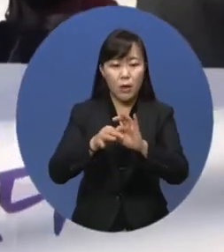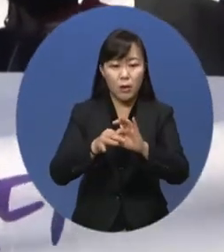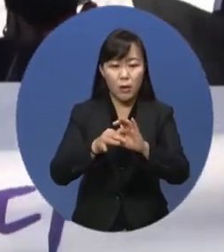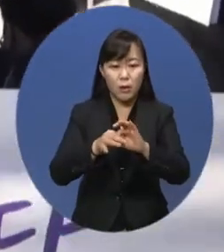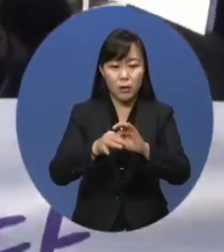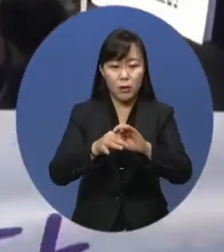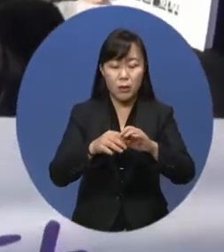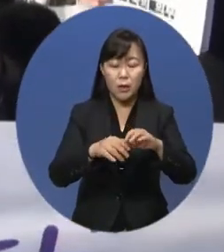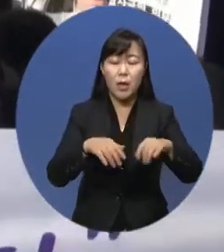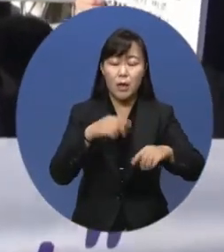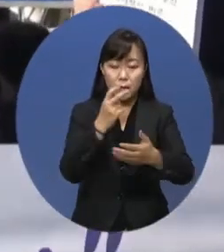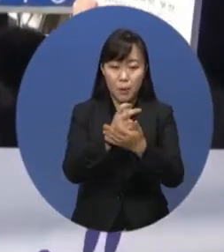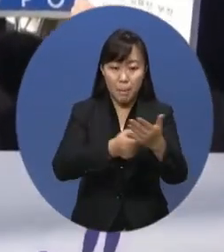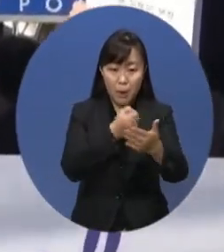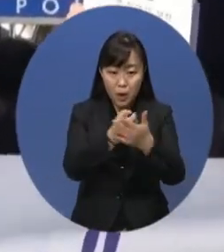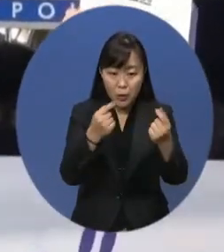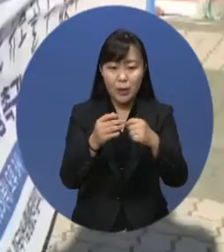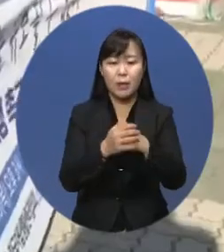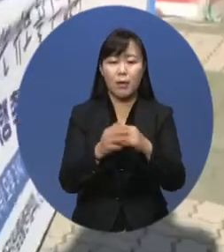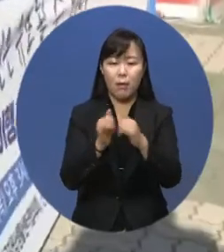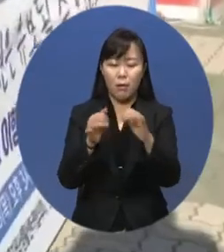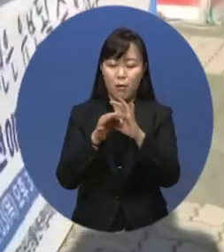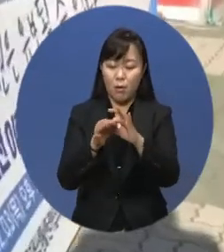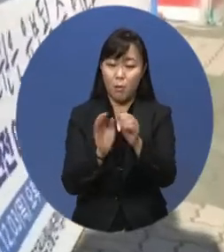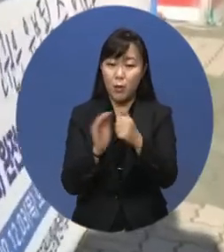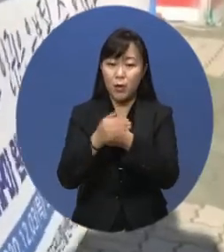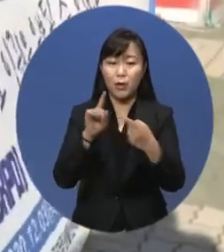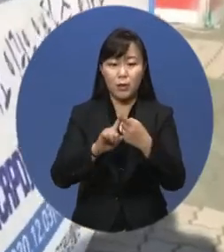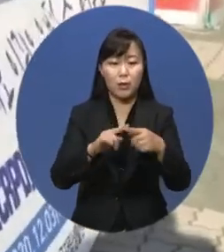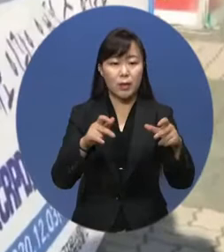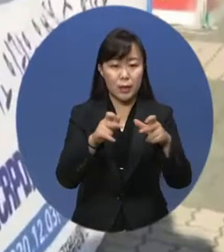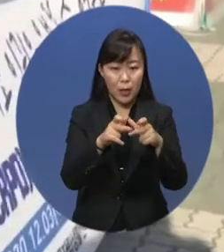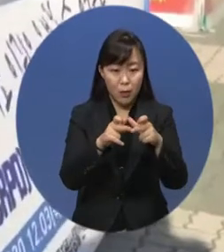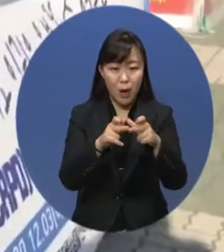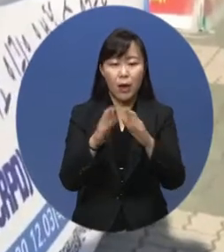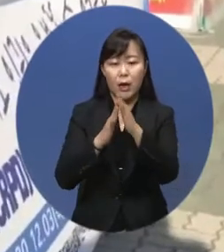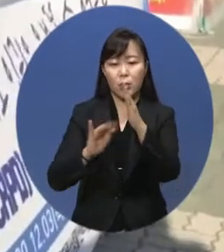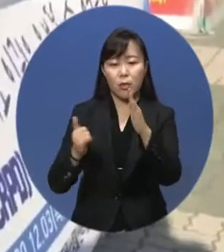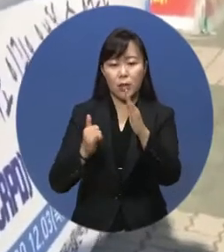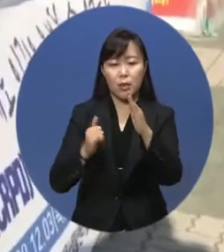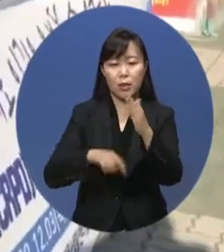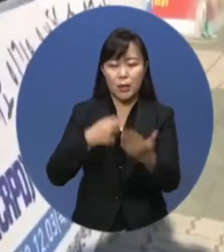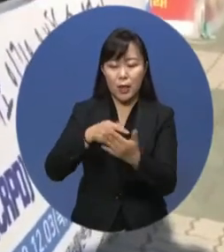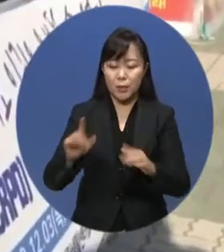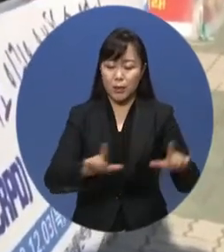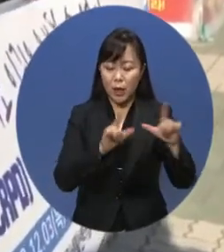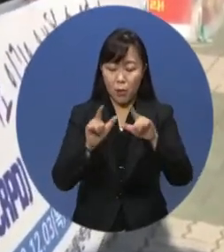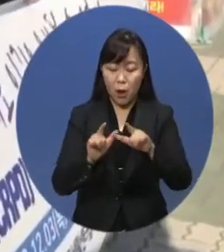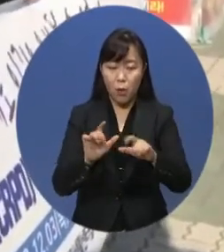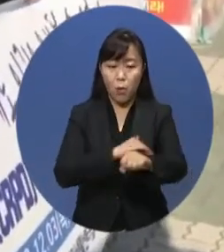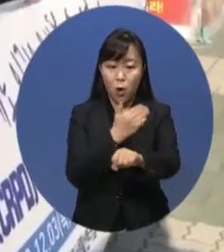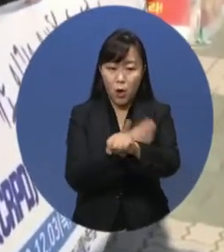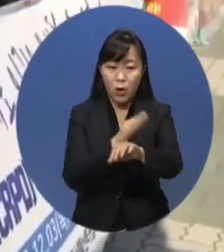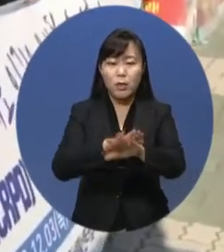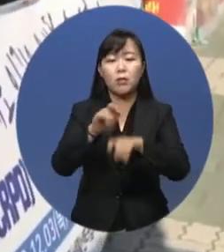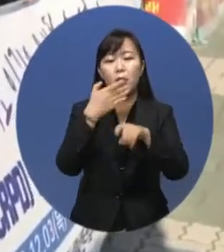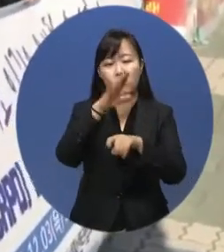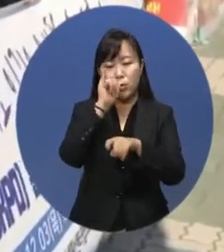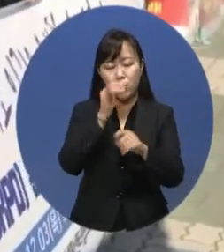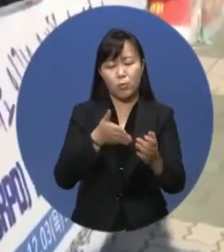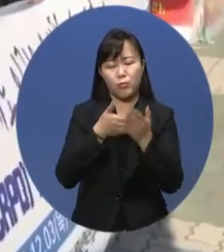재정과 인적 자원을 보장해 장애인과 가족들이 자립생활 권리를 실현할 수 있도록 하라고